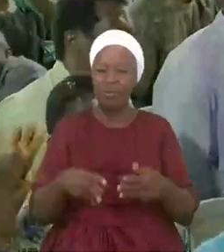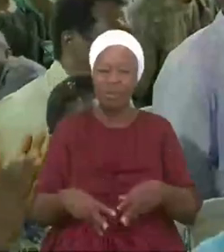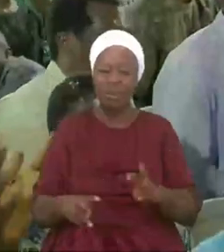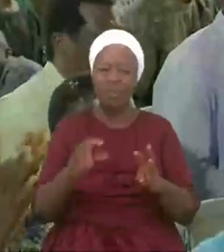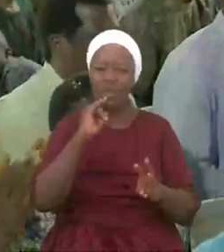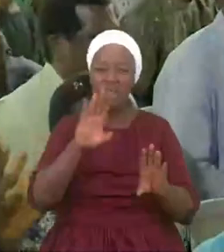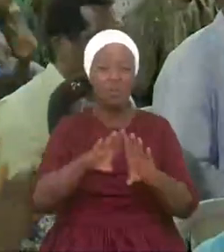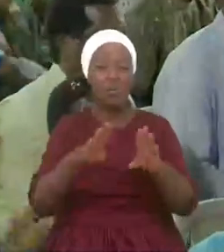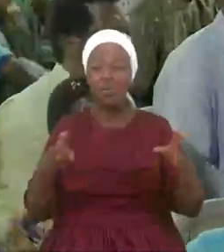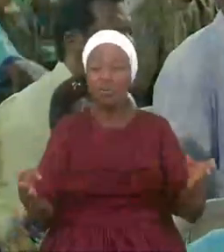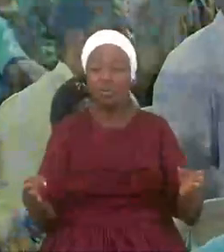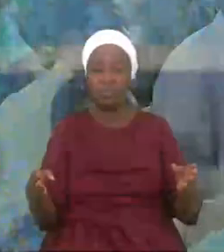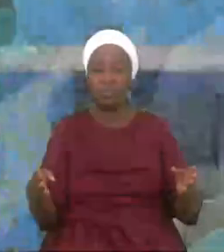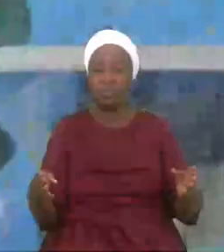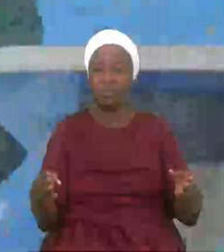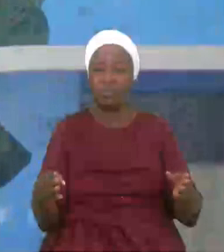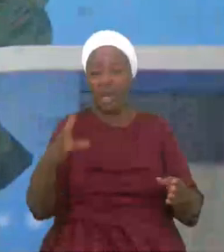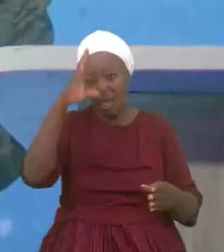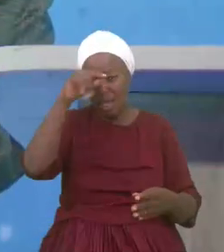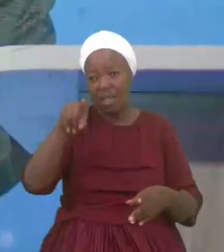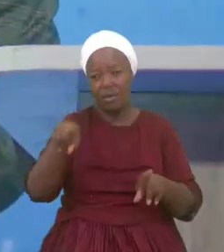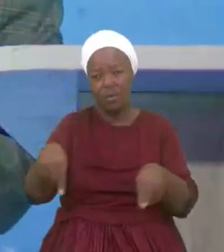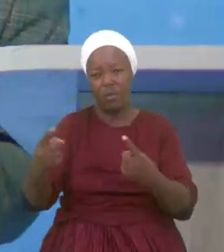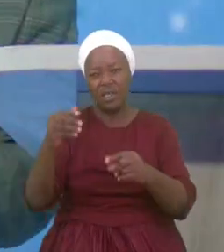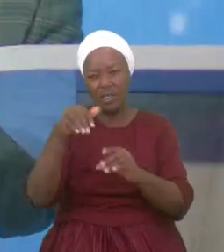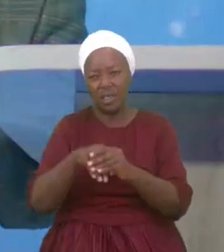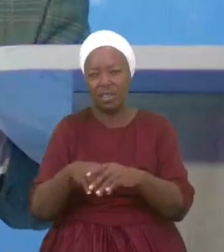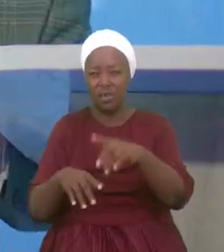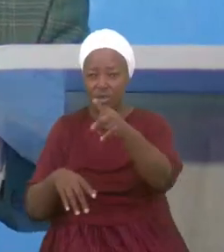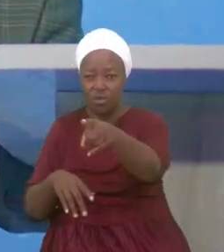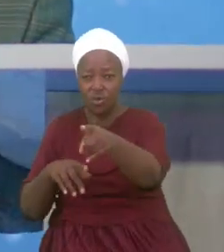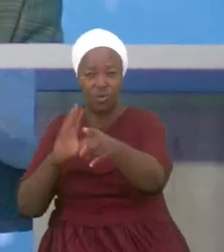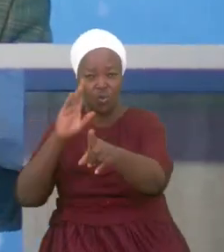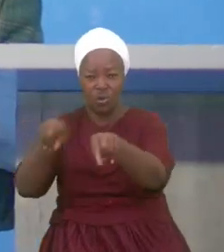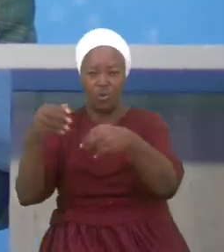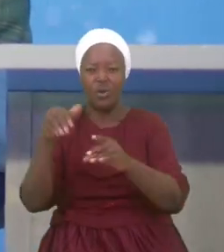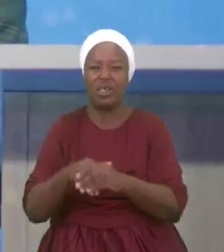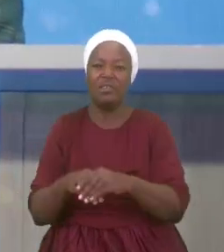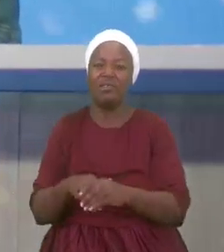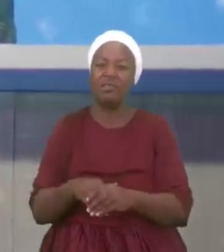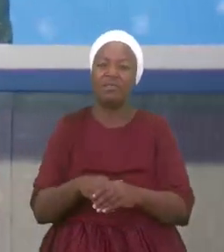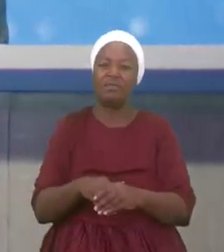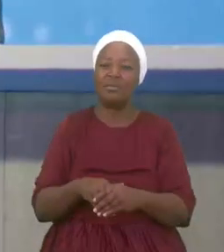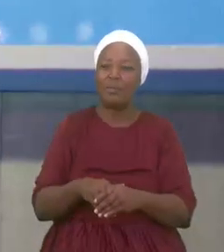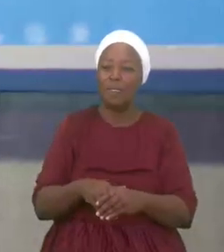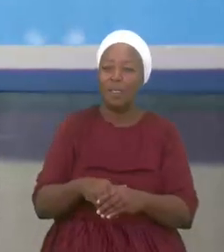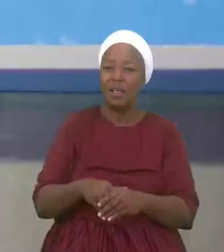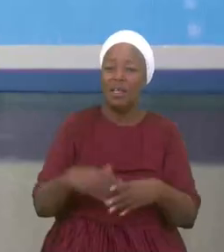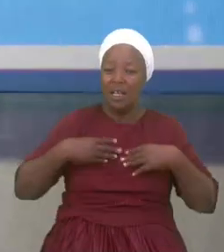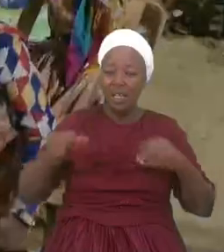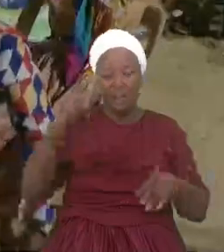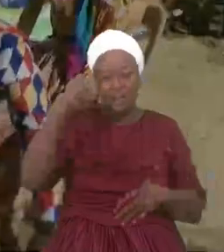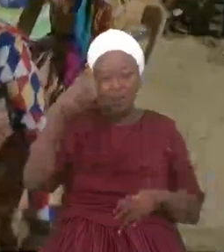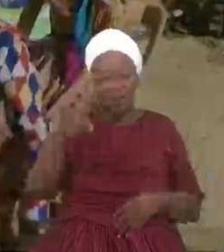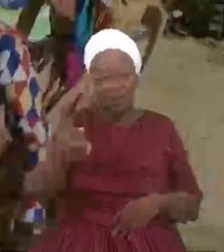amen maintenant la voix est ouverte lui il est entré et